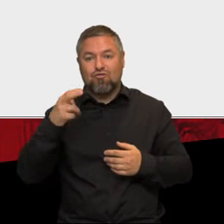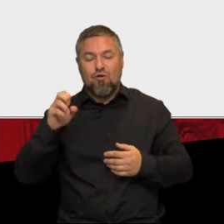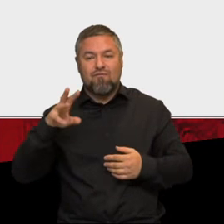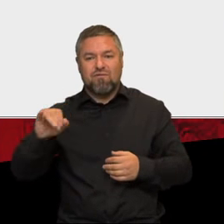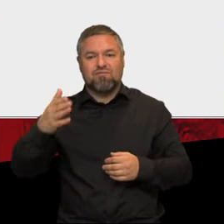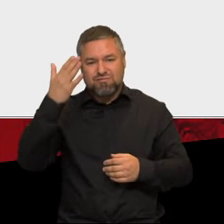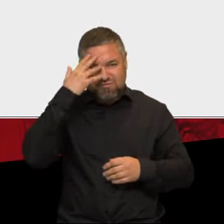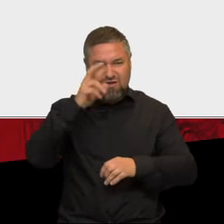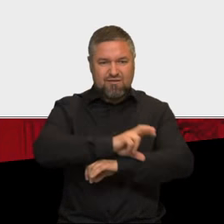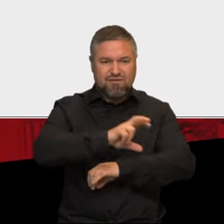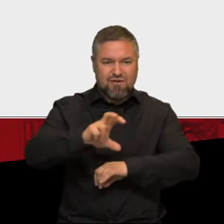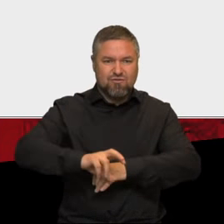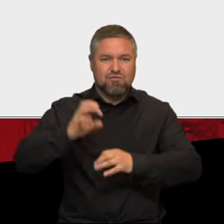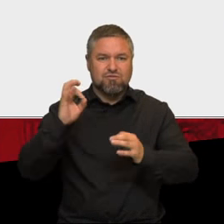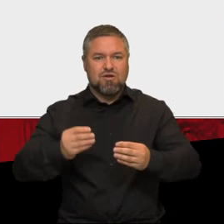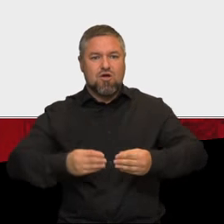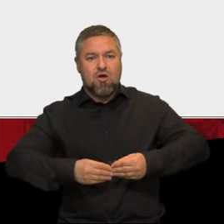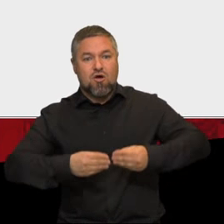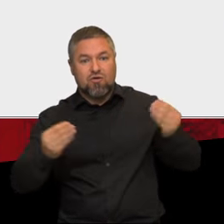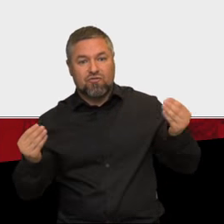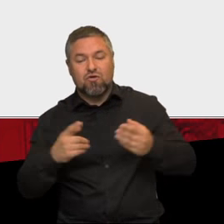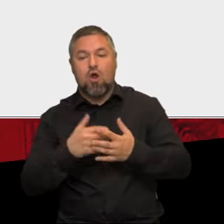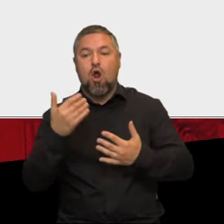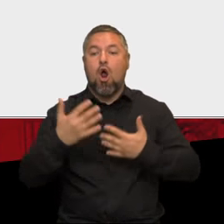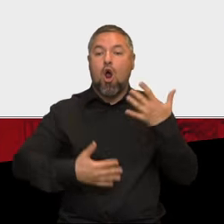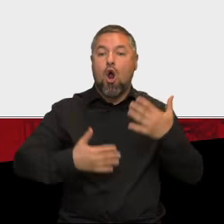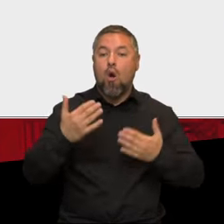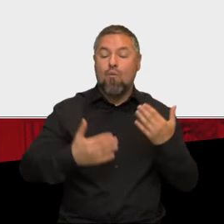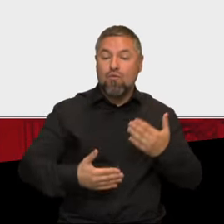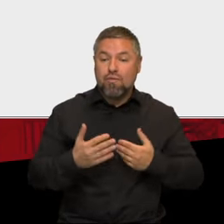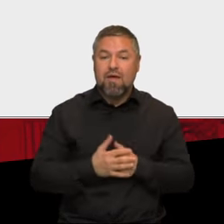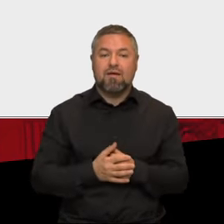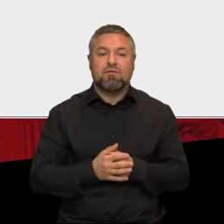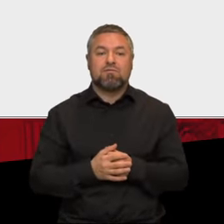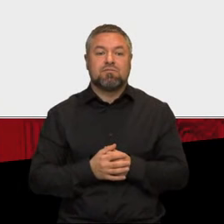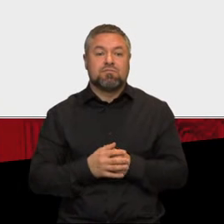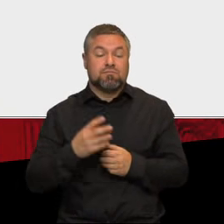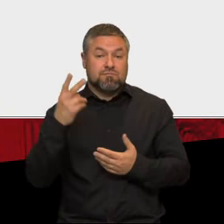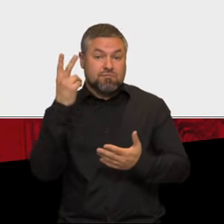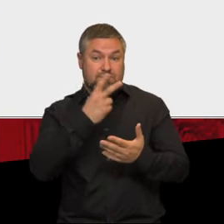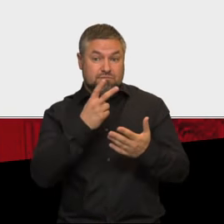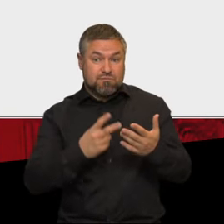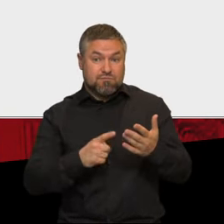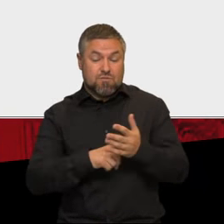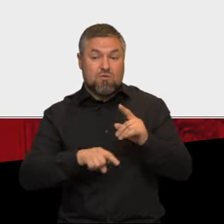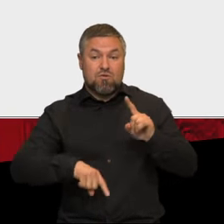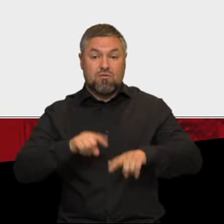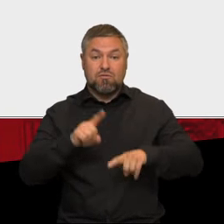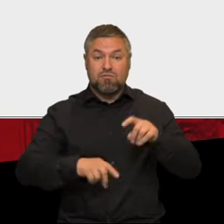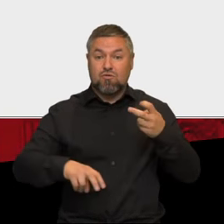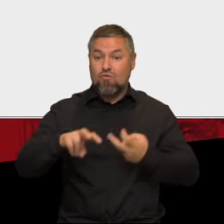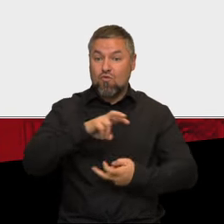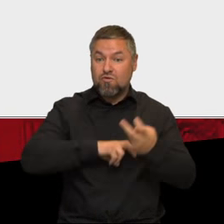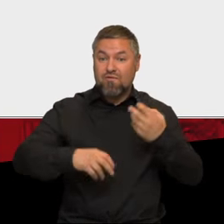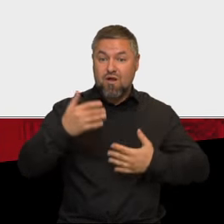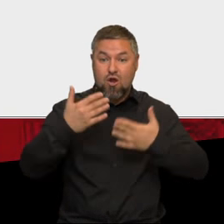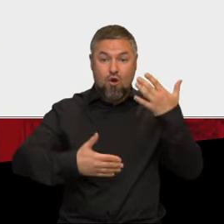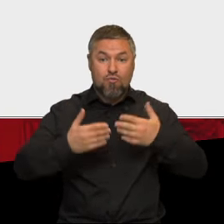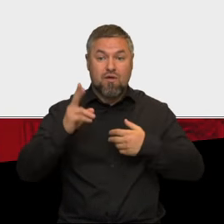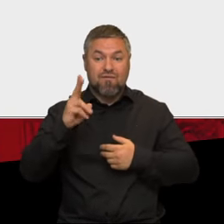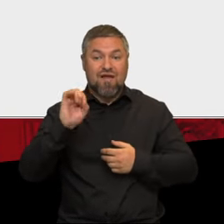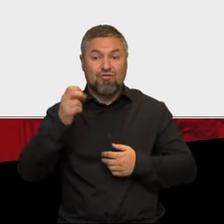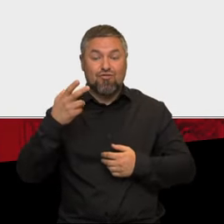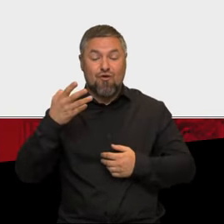technologiach kwantowych, które się teraz rozwijają, i o komputerach kwantowych. Czytając o potencjalnym zastosowaniu komputera